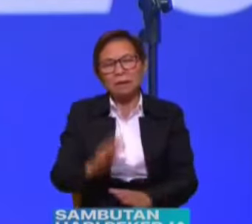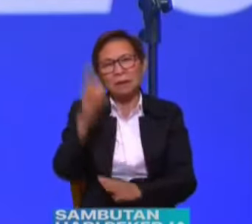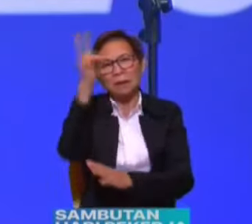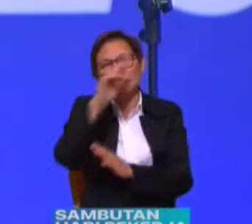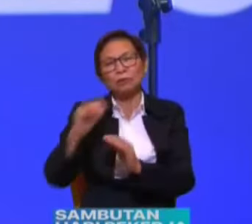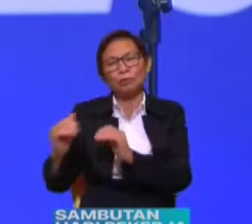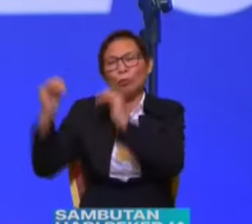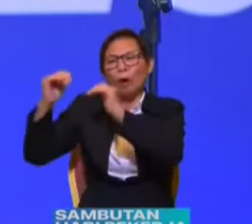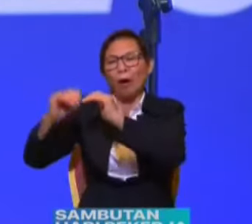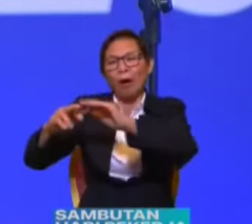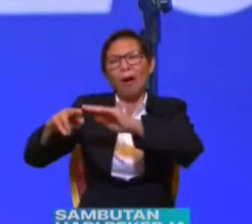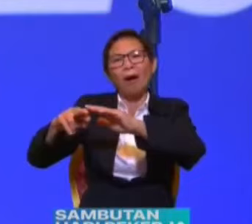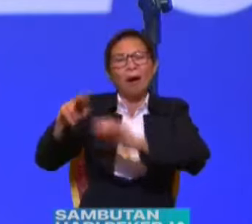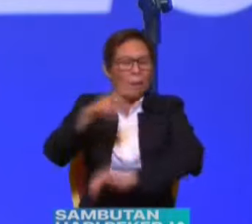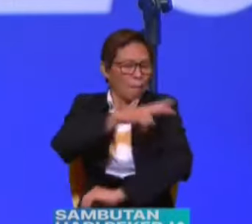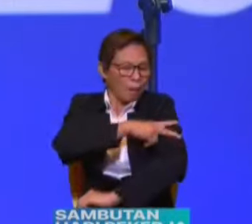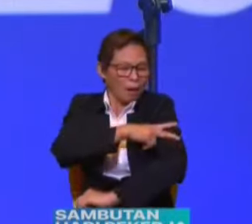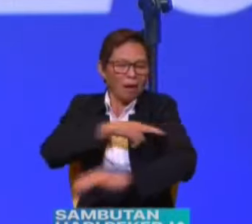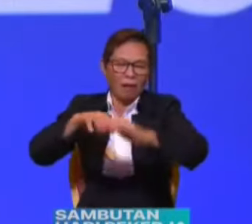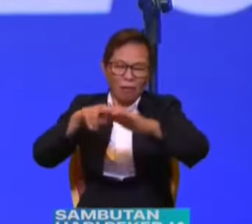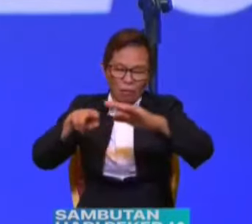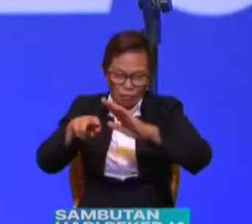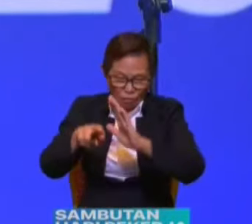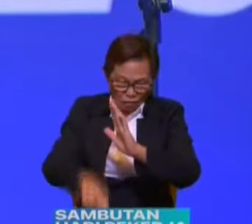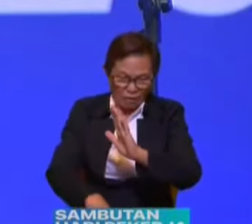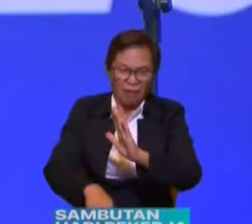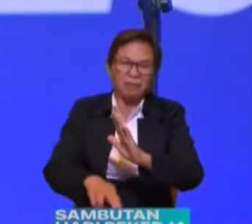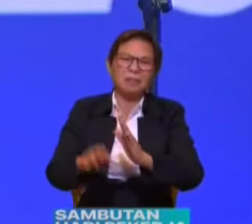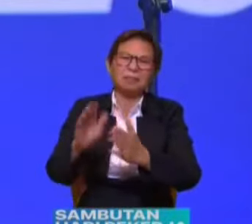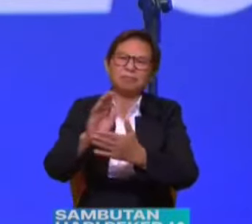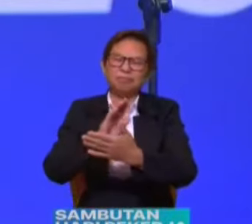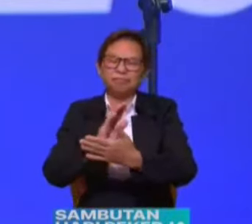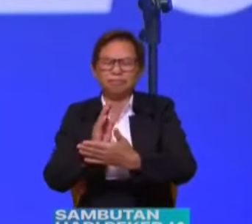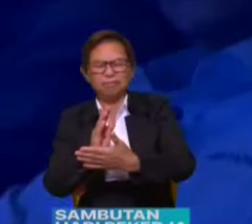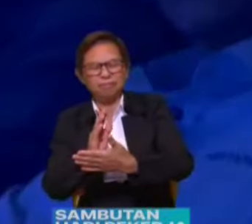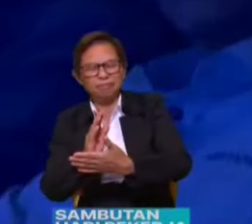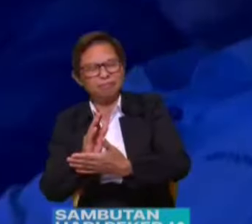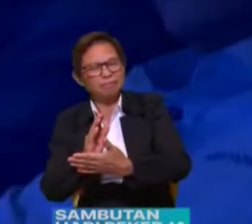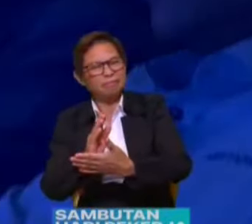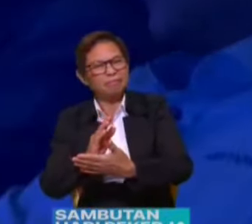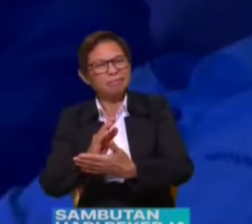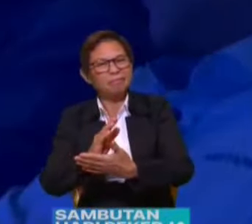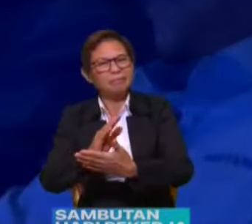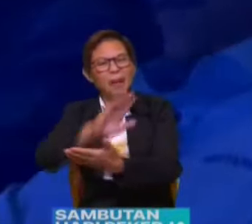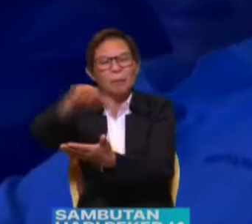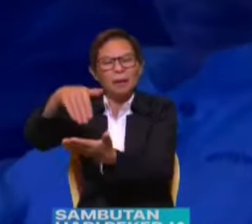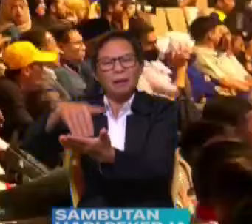di peringkat rendah dan menengah tidak memuaskan.